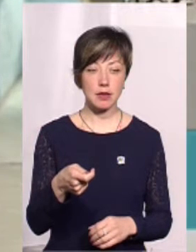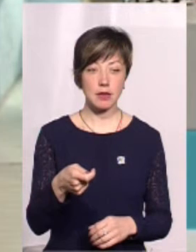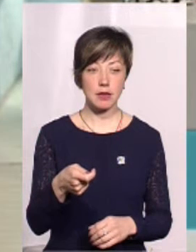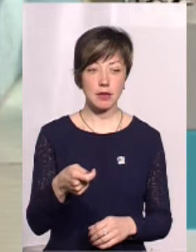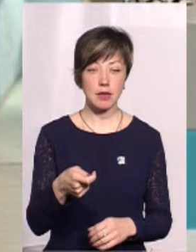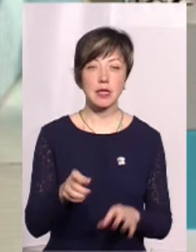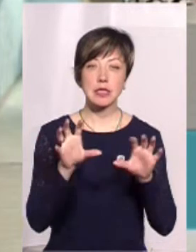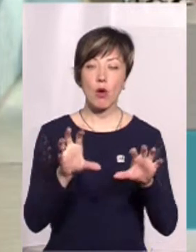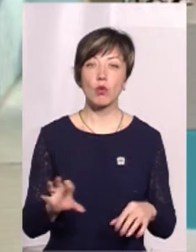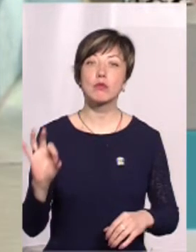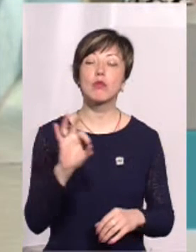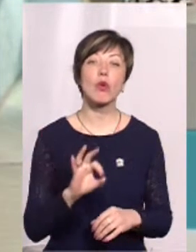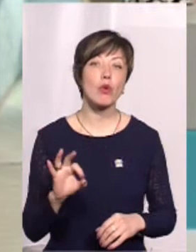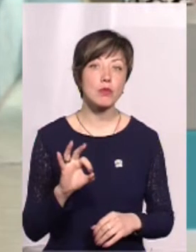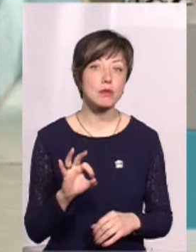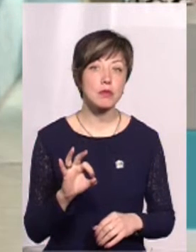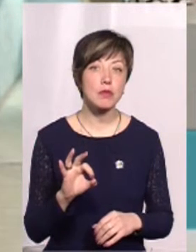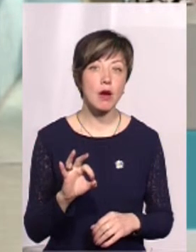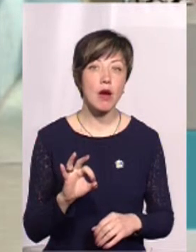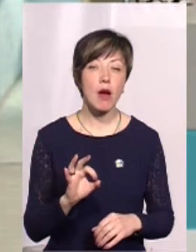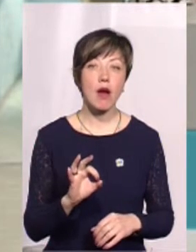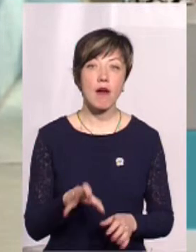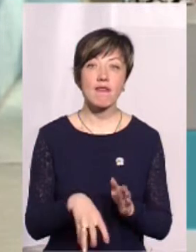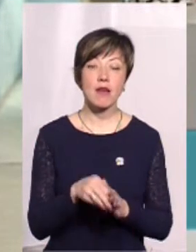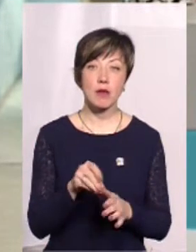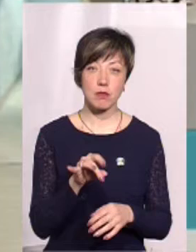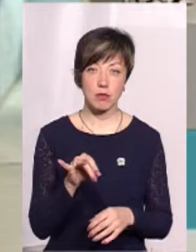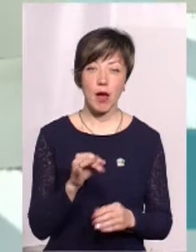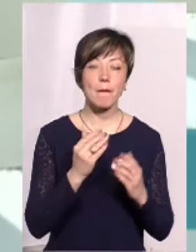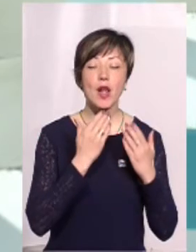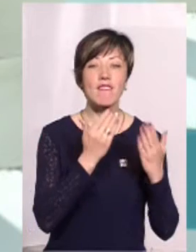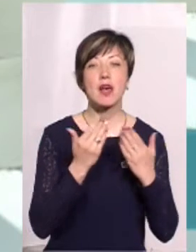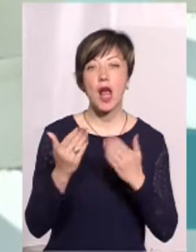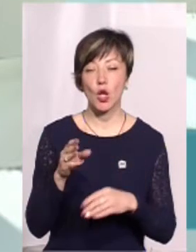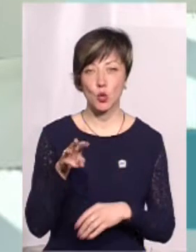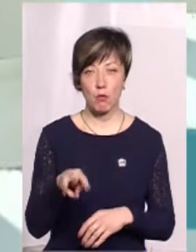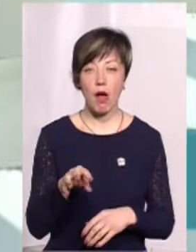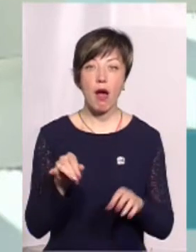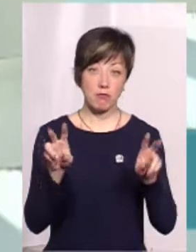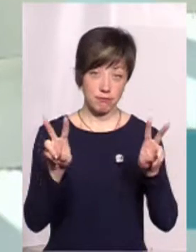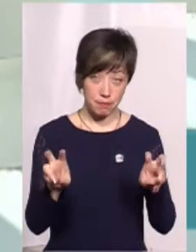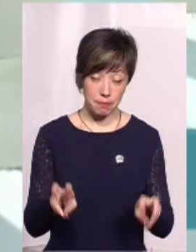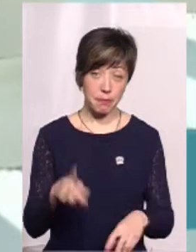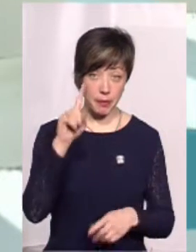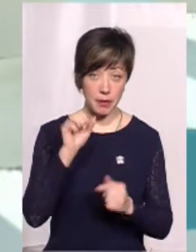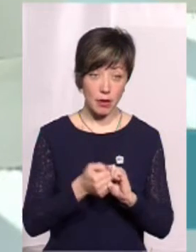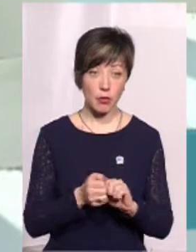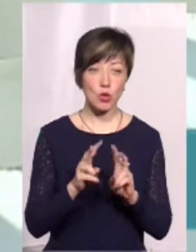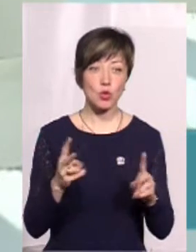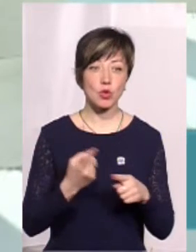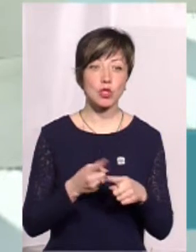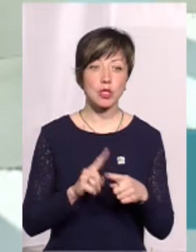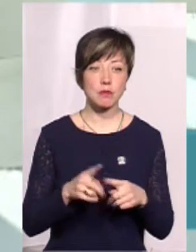буде закон про волевиявлення народу, тобто про референдум. Але ж ми пам'ятаємо, хто